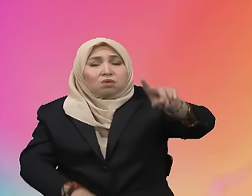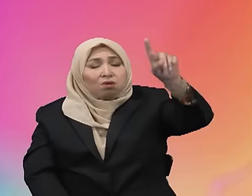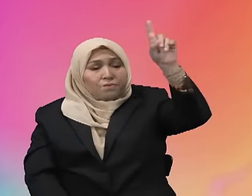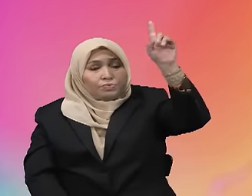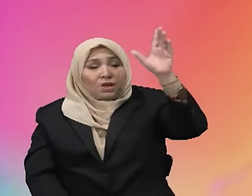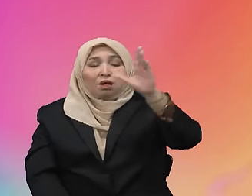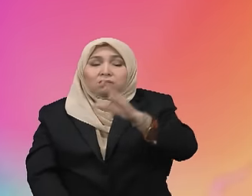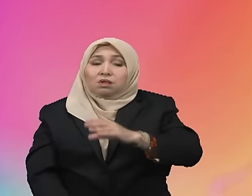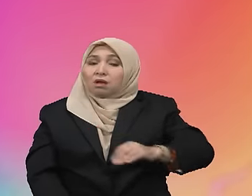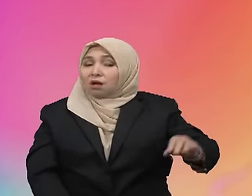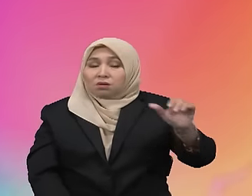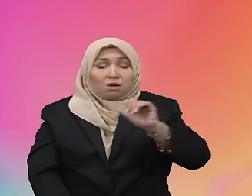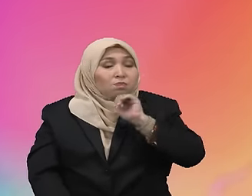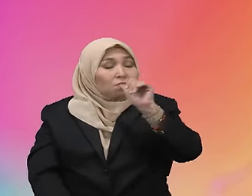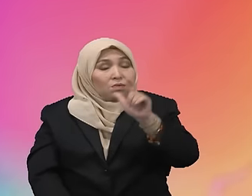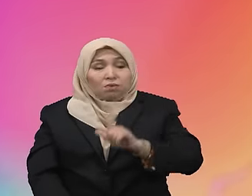الْمُشْرِكِينَ وَمَا